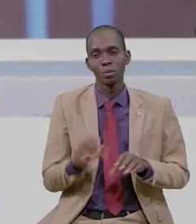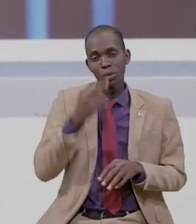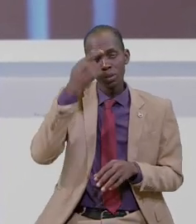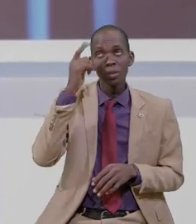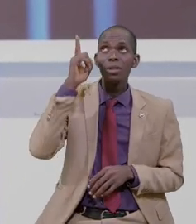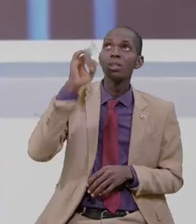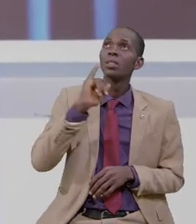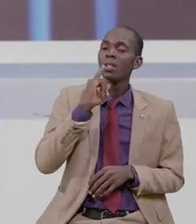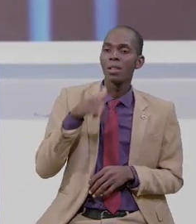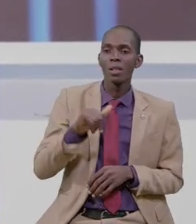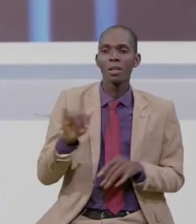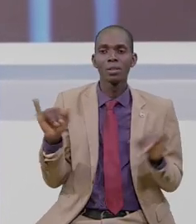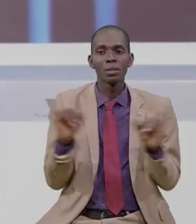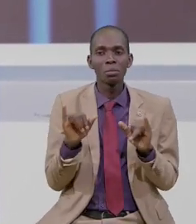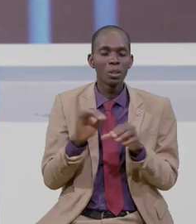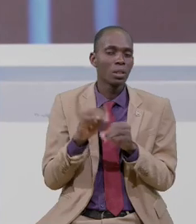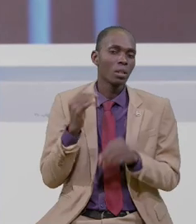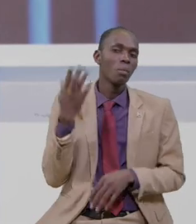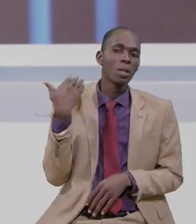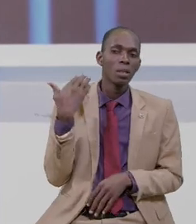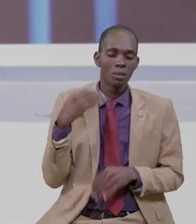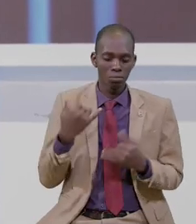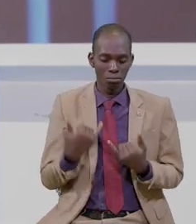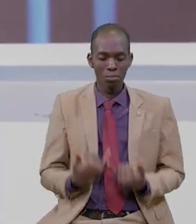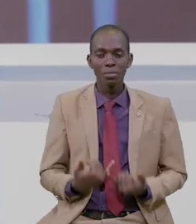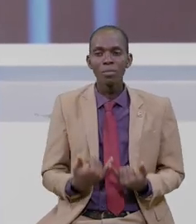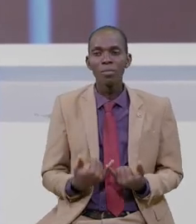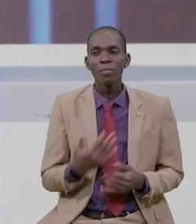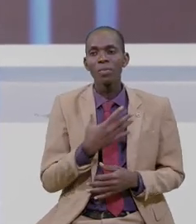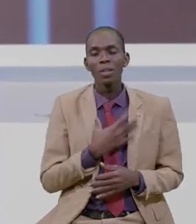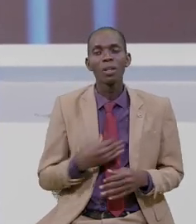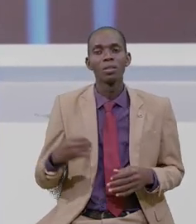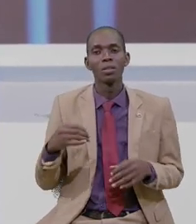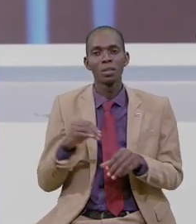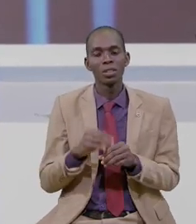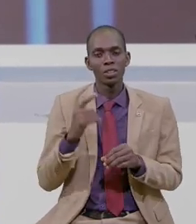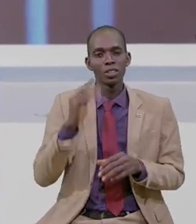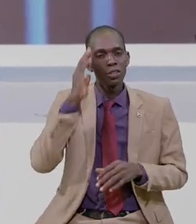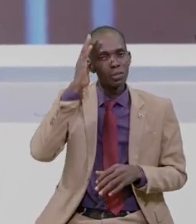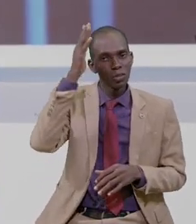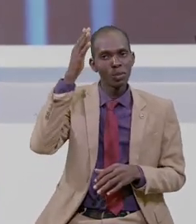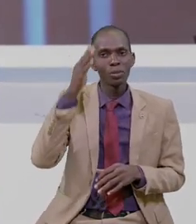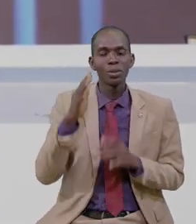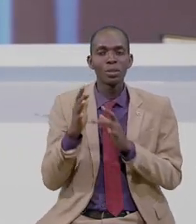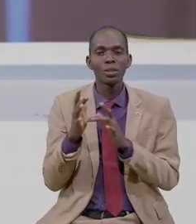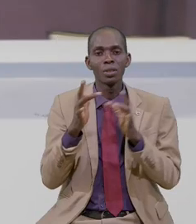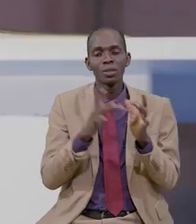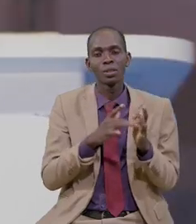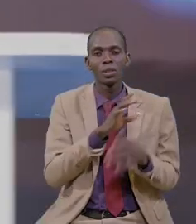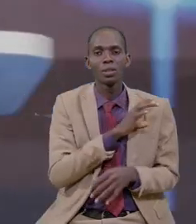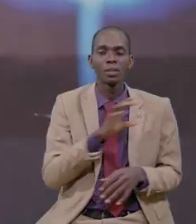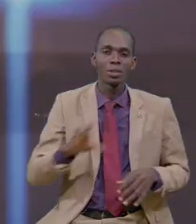Parce qu'il est toujours le même, hein, par le passé, dans le présent et dans l'avenir.